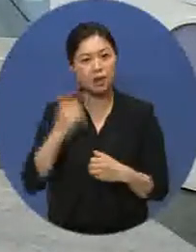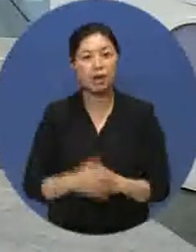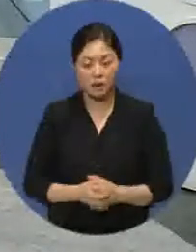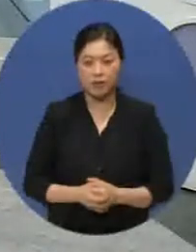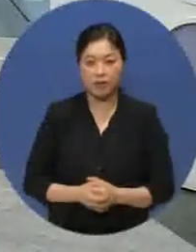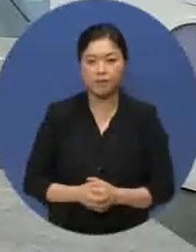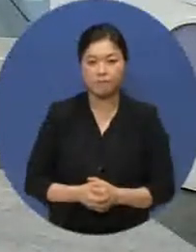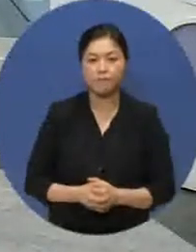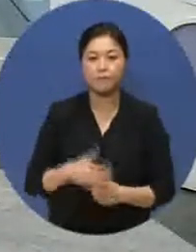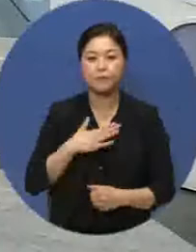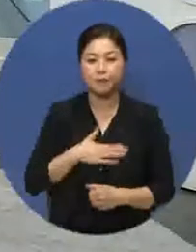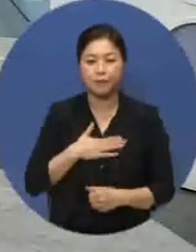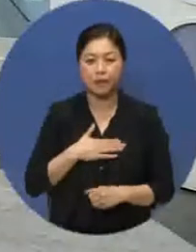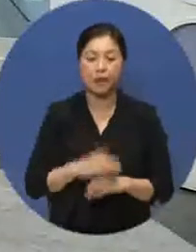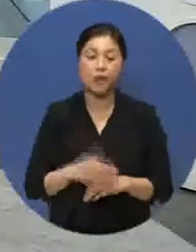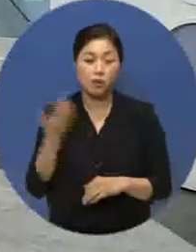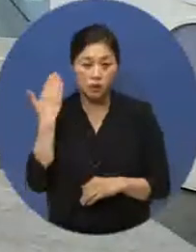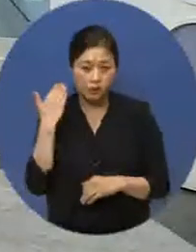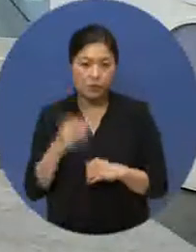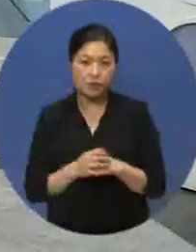네. 요즘 그